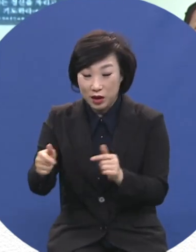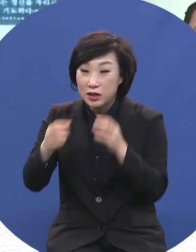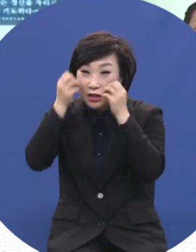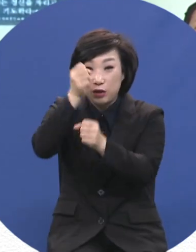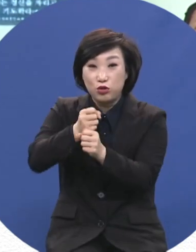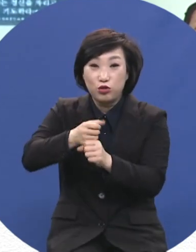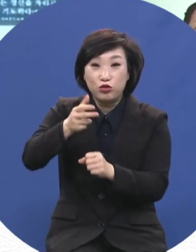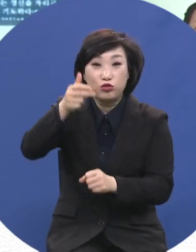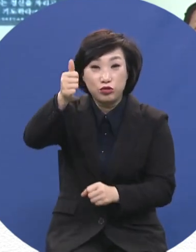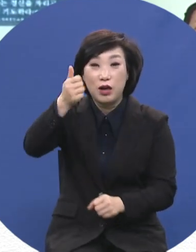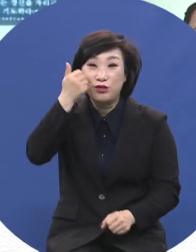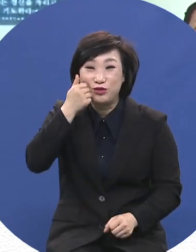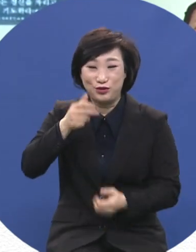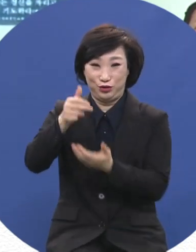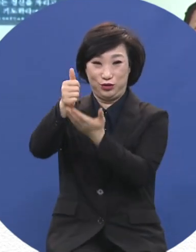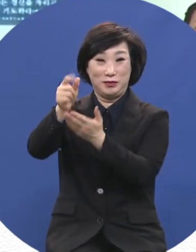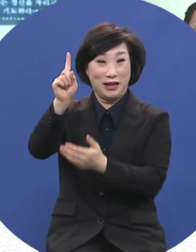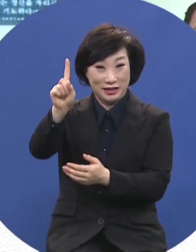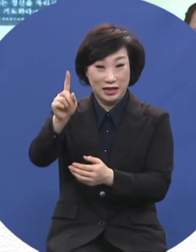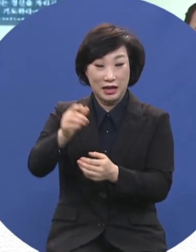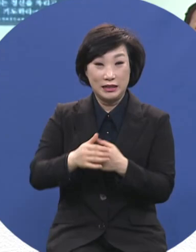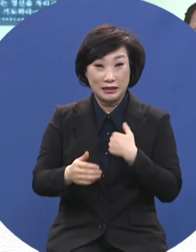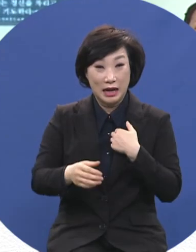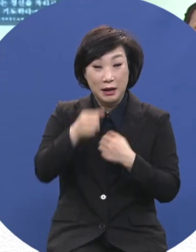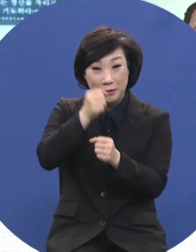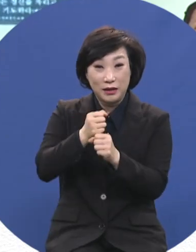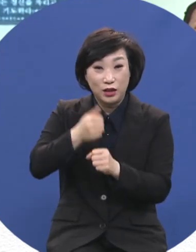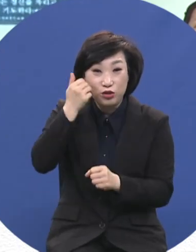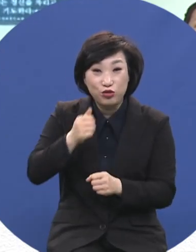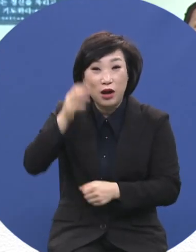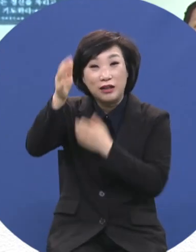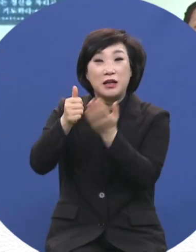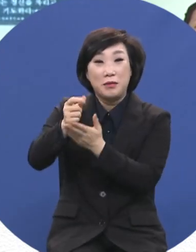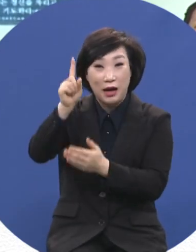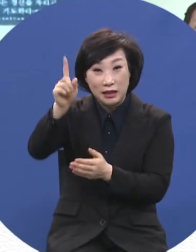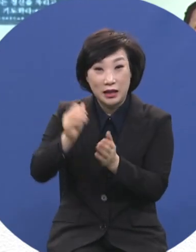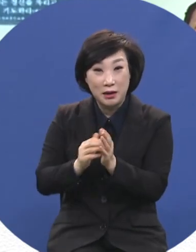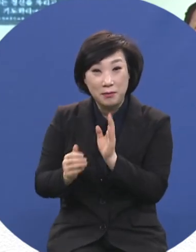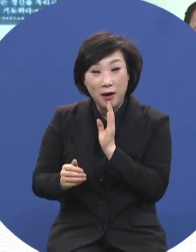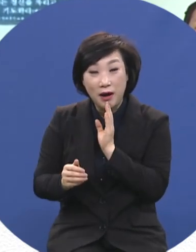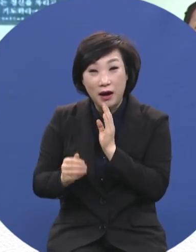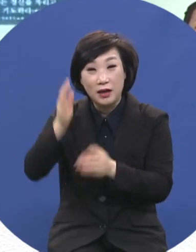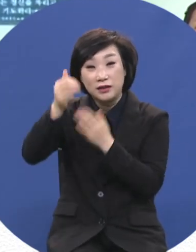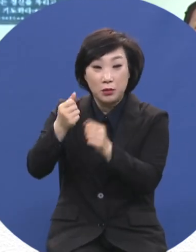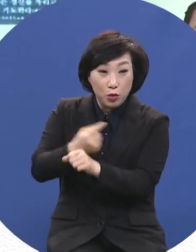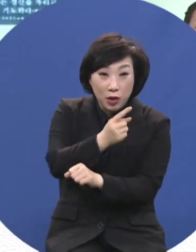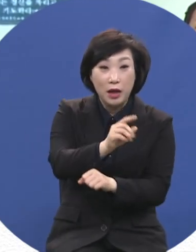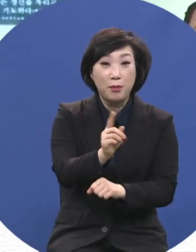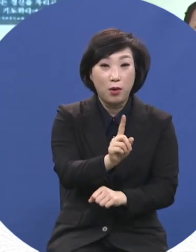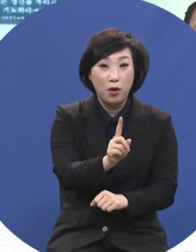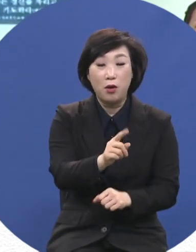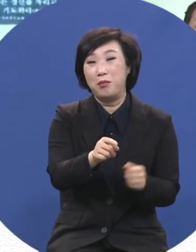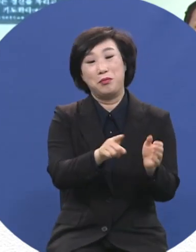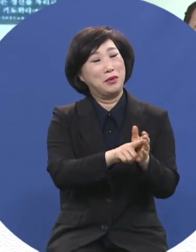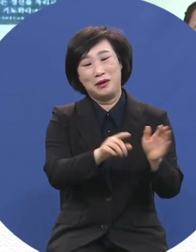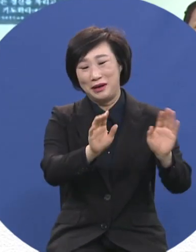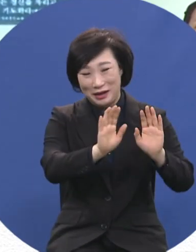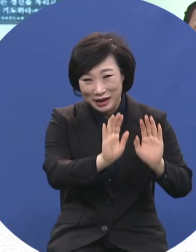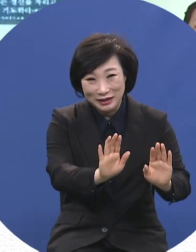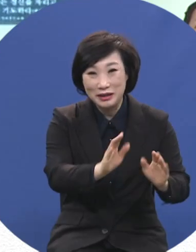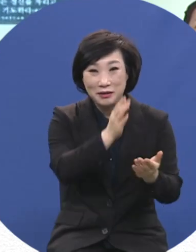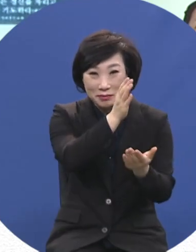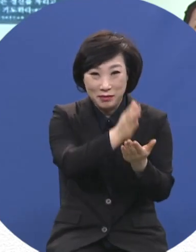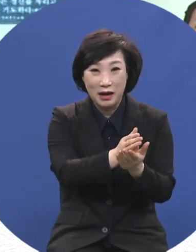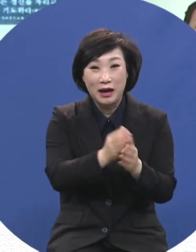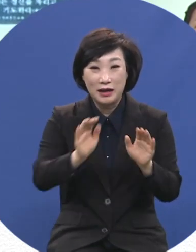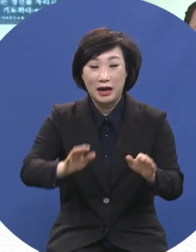창조자가 나요. 너를 지은 자가 나니 나 이상의 너는 없다 이 말이야. 나 외에는 다른